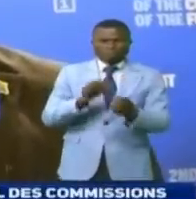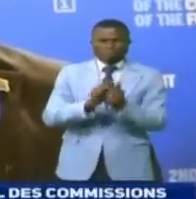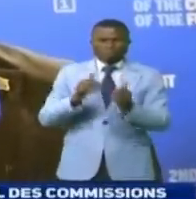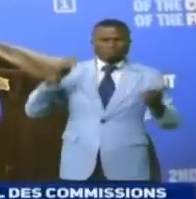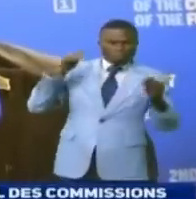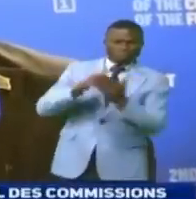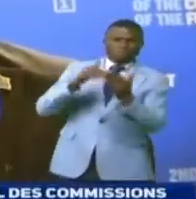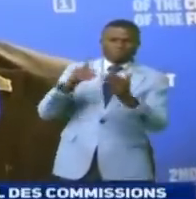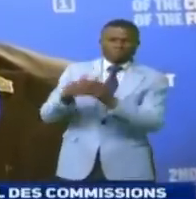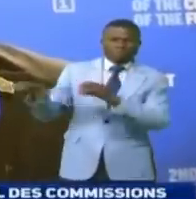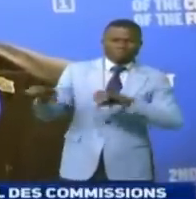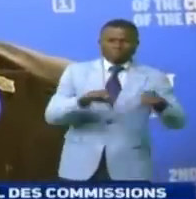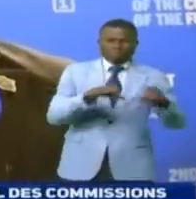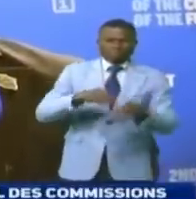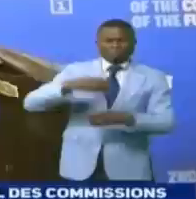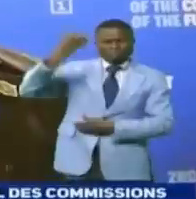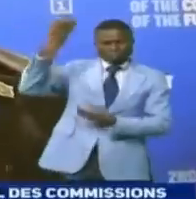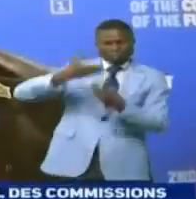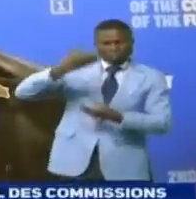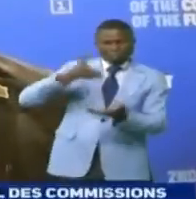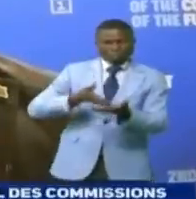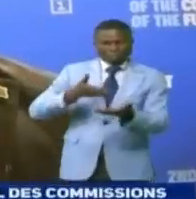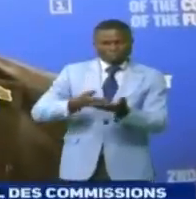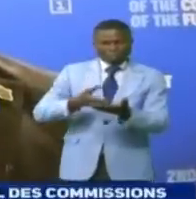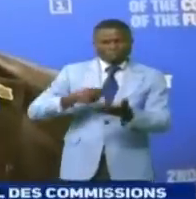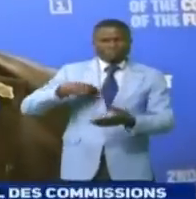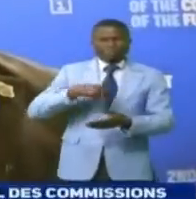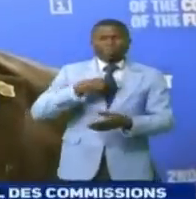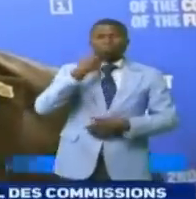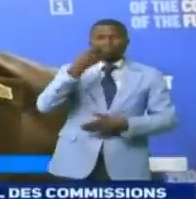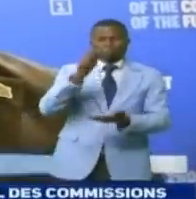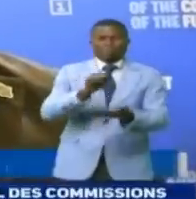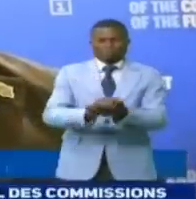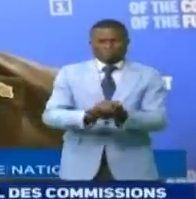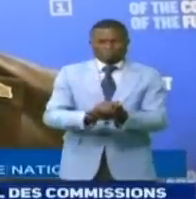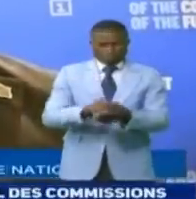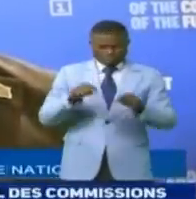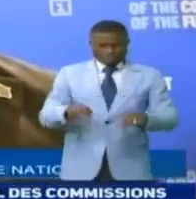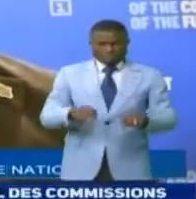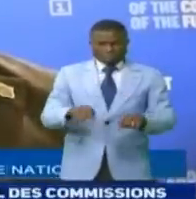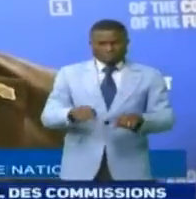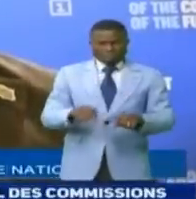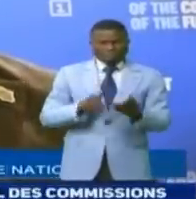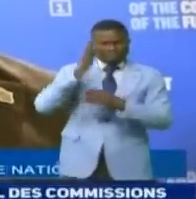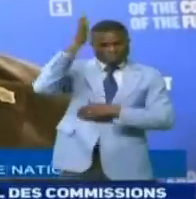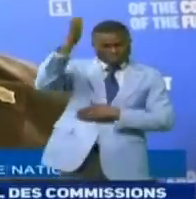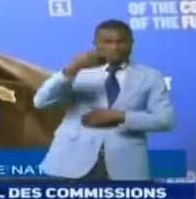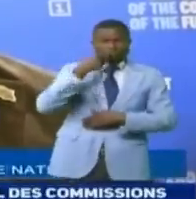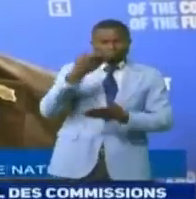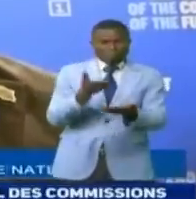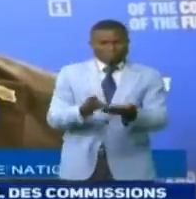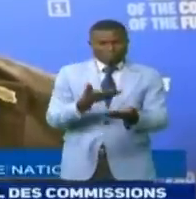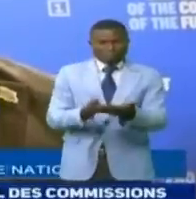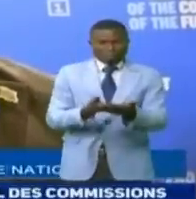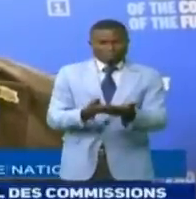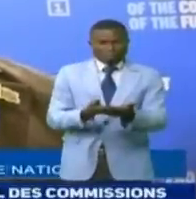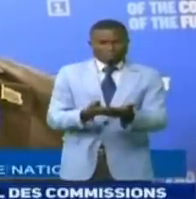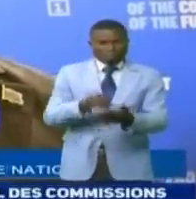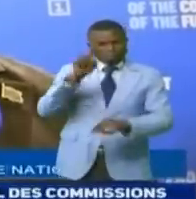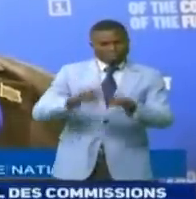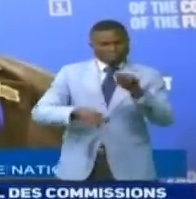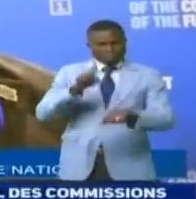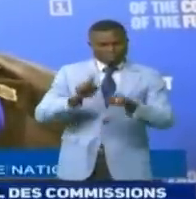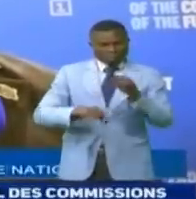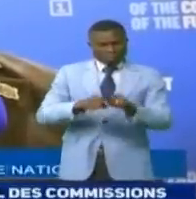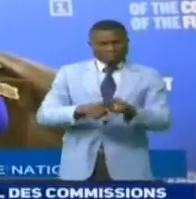l'agression du Rwanda. Nous allons donc souligner à cette occasion que ce futur dont on parle, il ne peut pas se construire